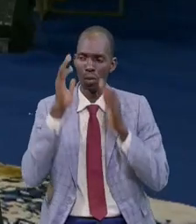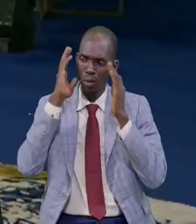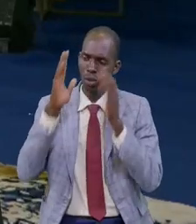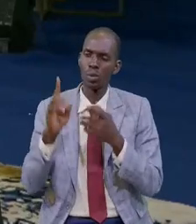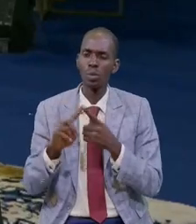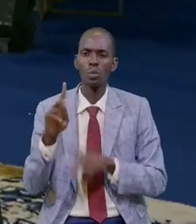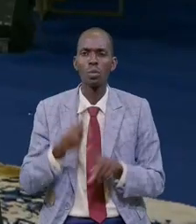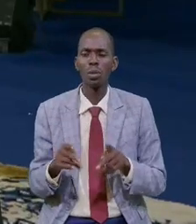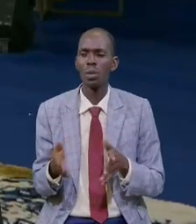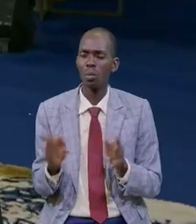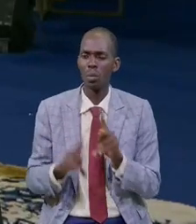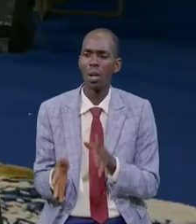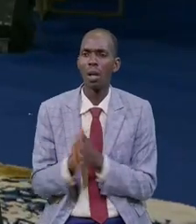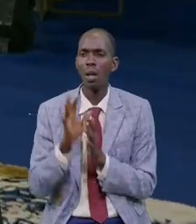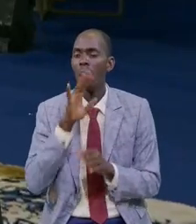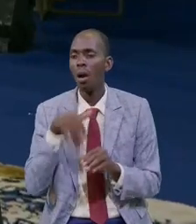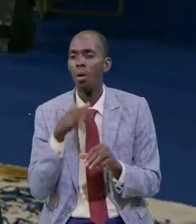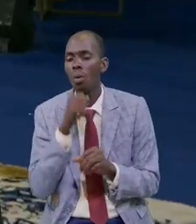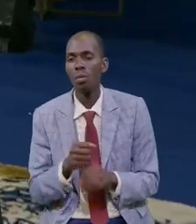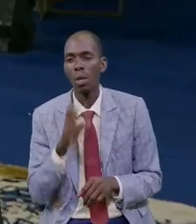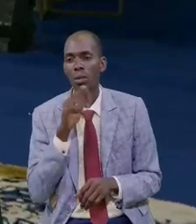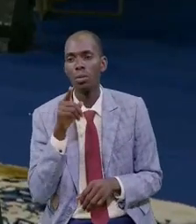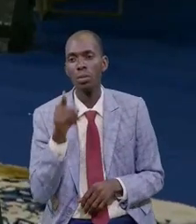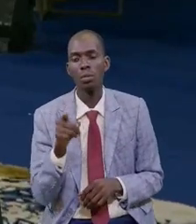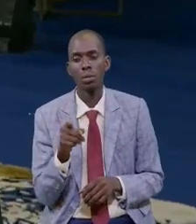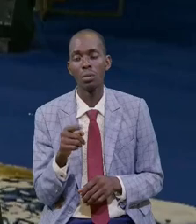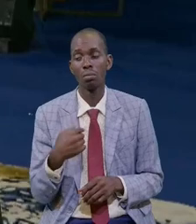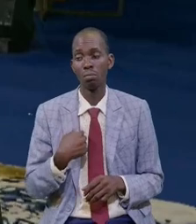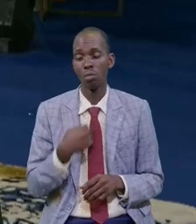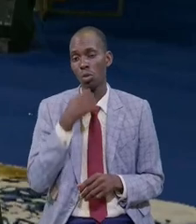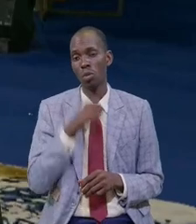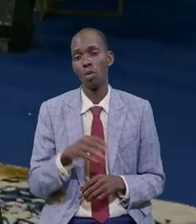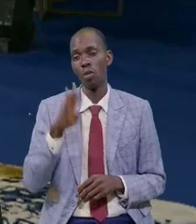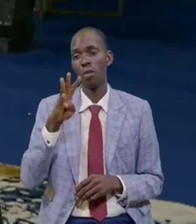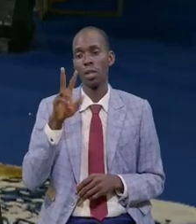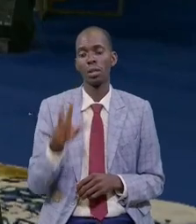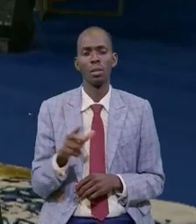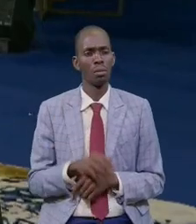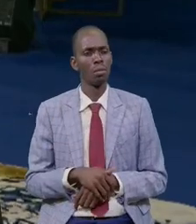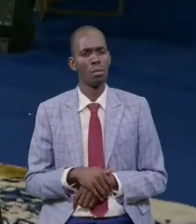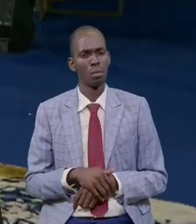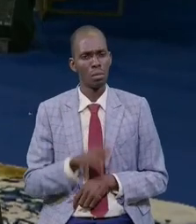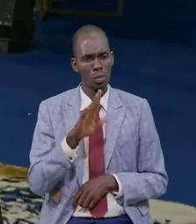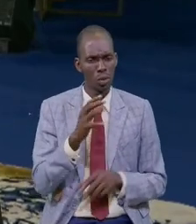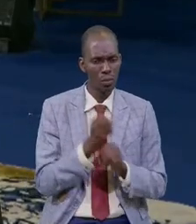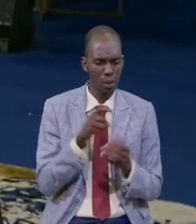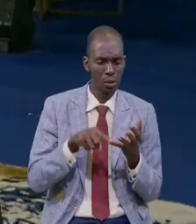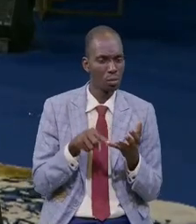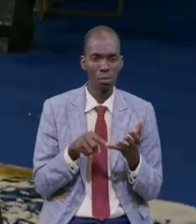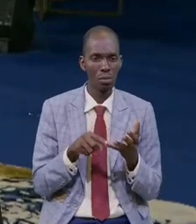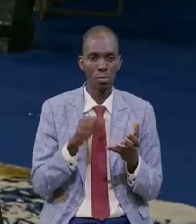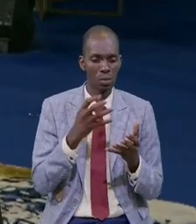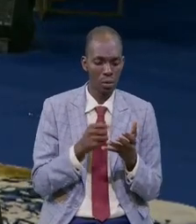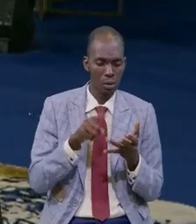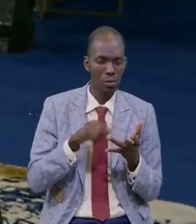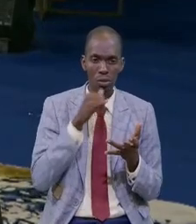dit quel quel est ton âge maintenant 43 ans et ceci nétait pas arrivé telle chose n'est pas arrivé